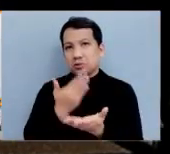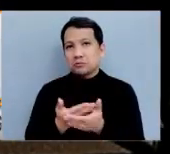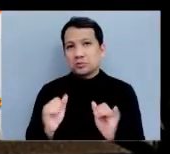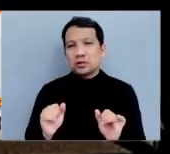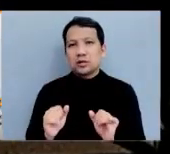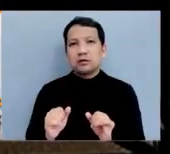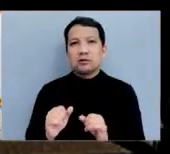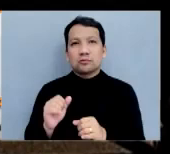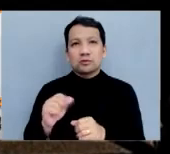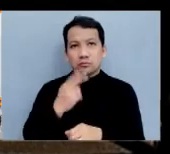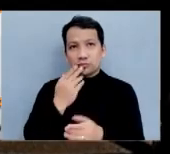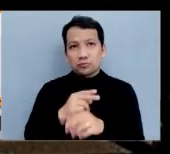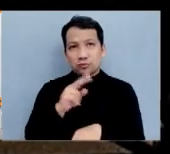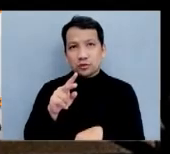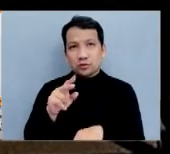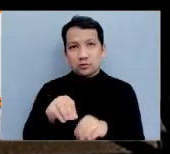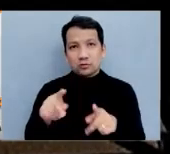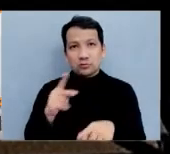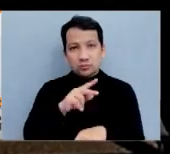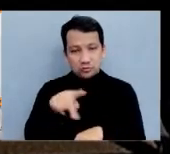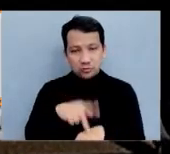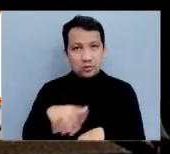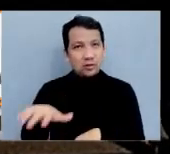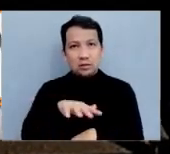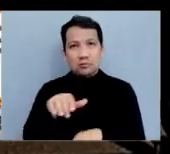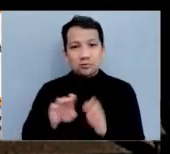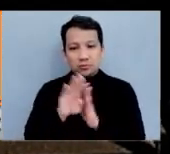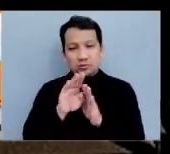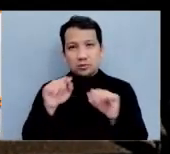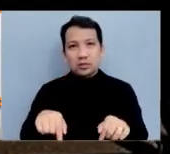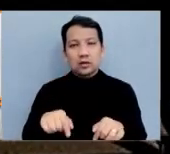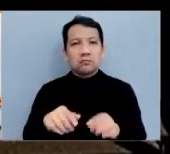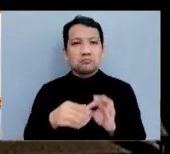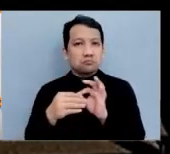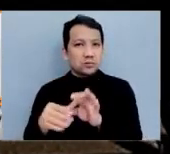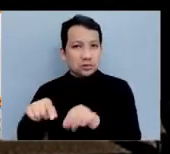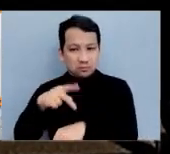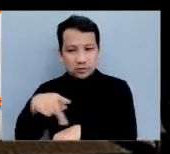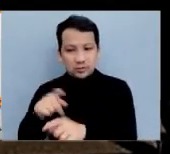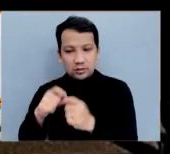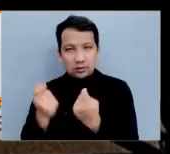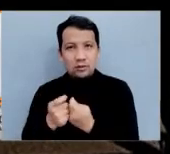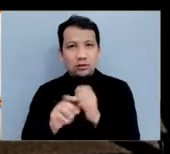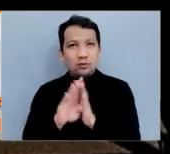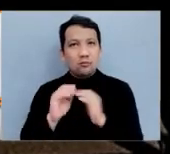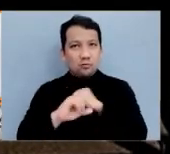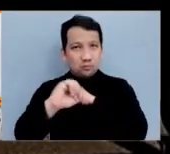opportunity for the four countries, not only developing the main national team, but also promoting